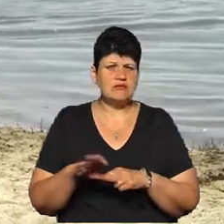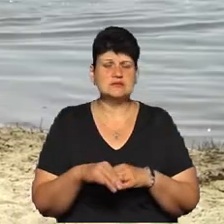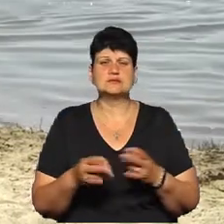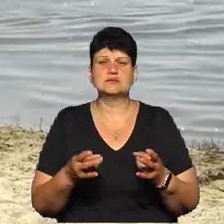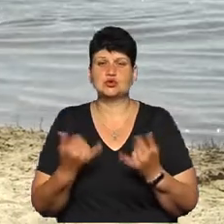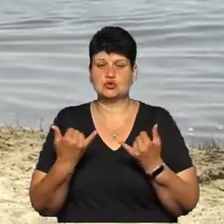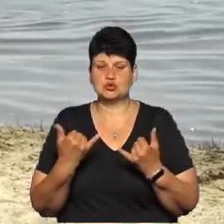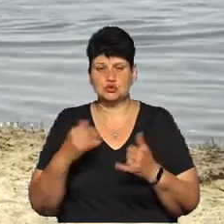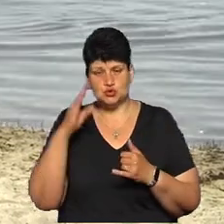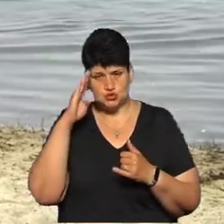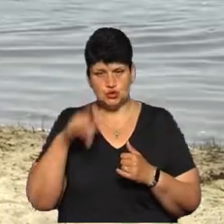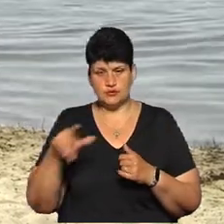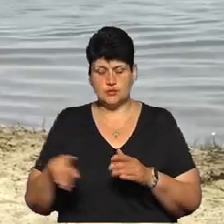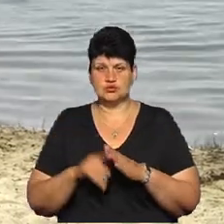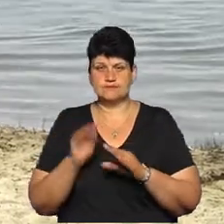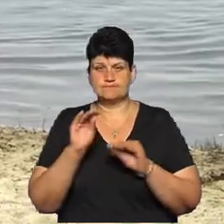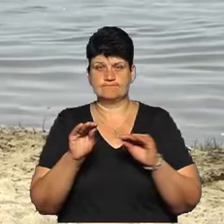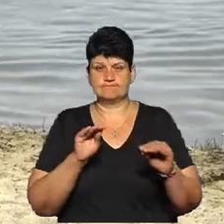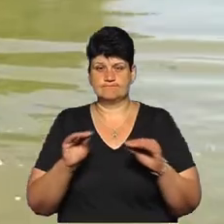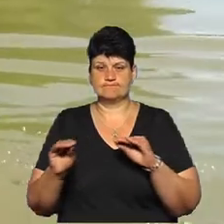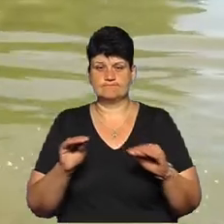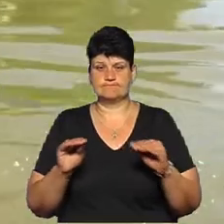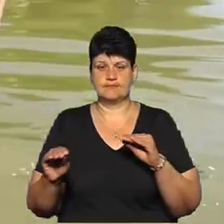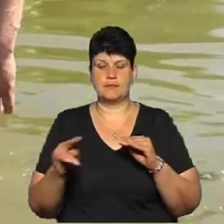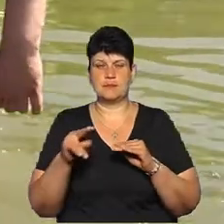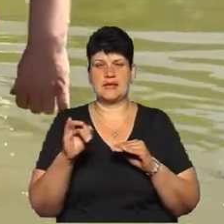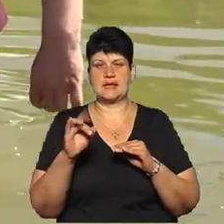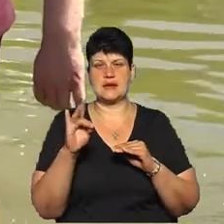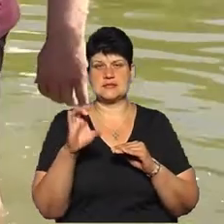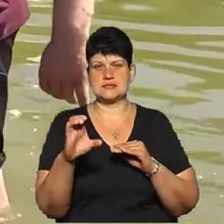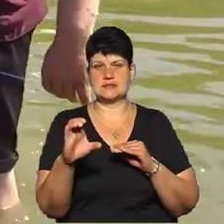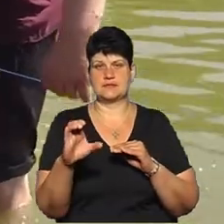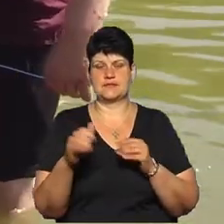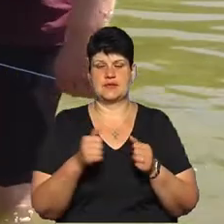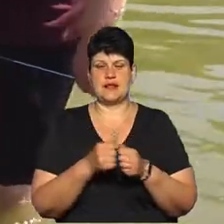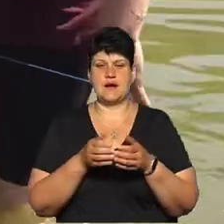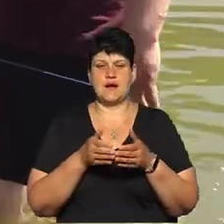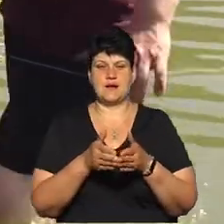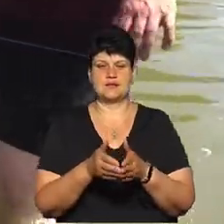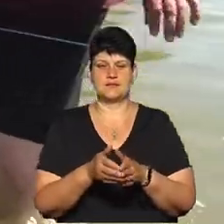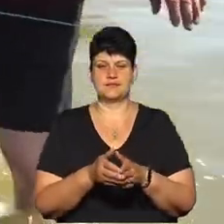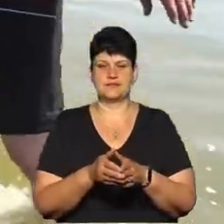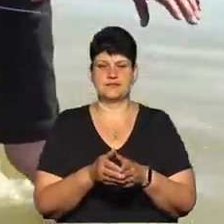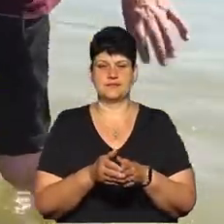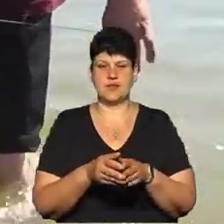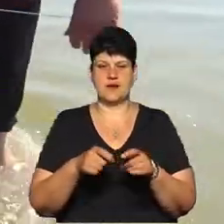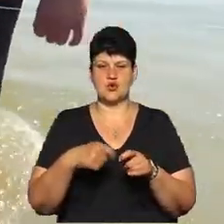сьогодні чоловіки розпочали встановлювати пірс для катамаранів. Хлопці, трошки вліво, прив'язуйте